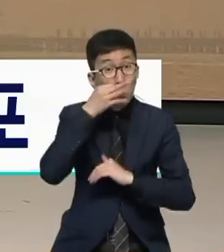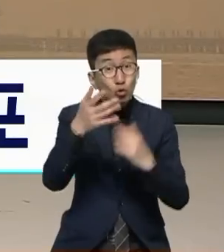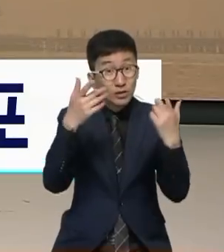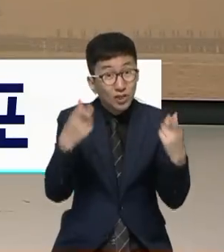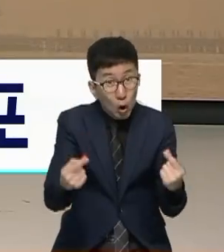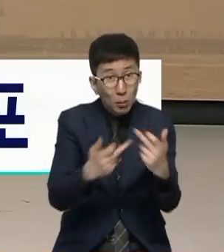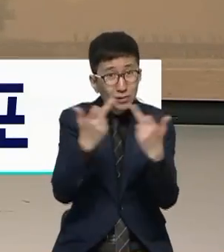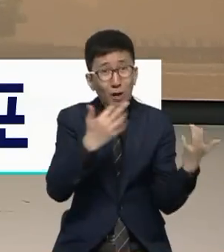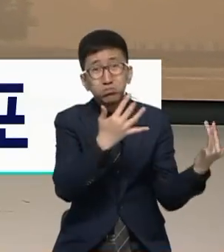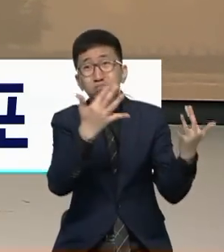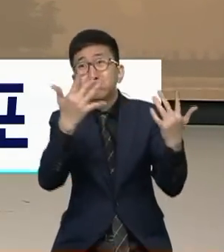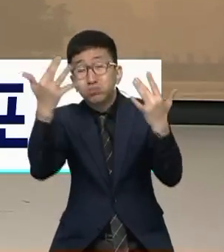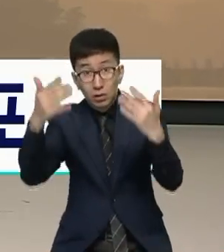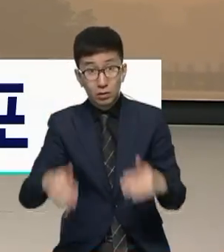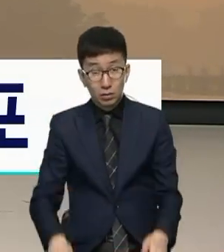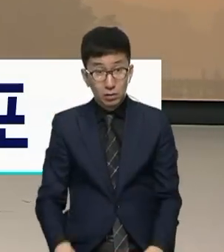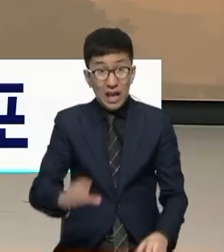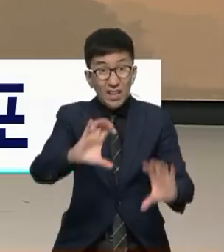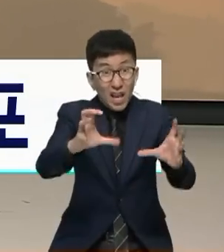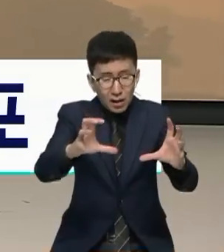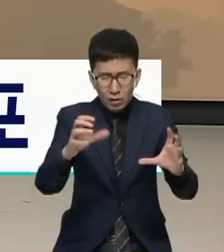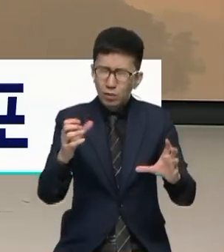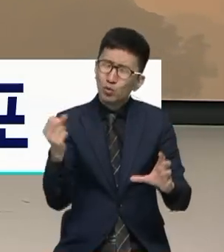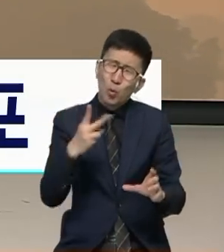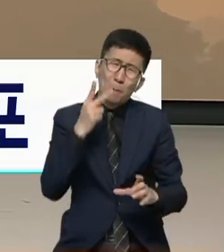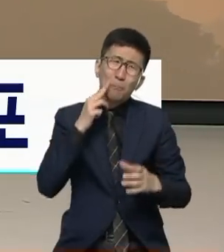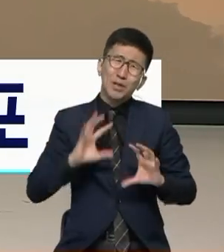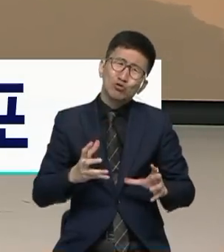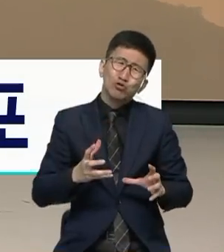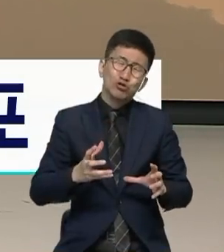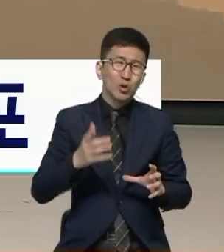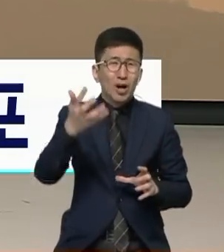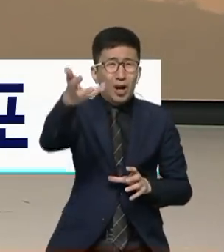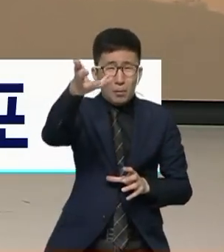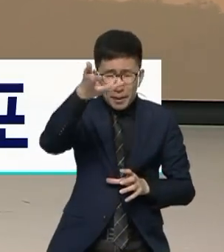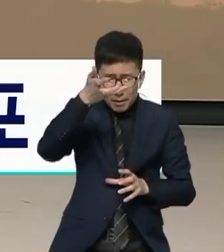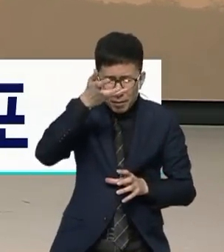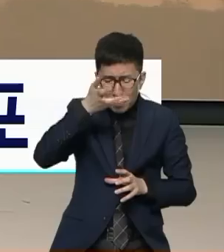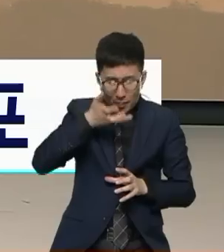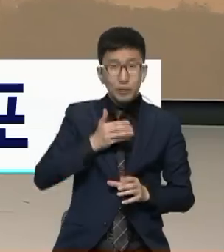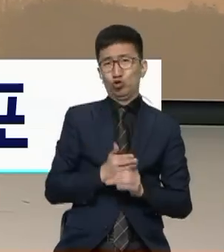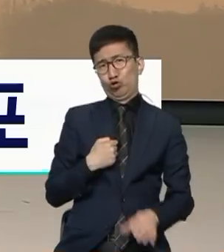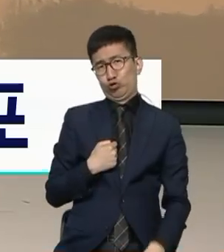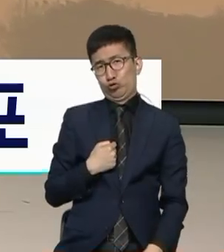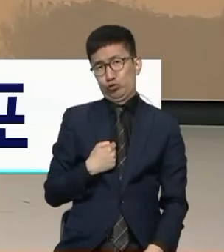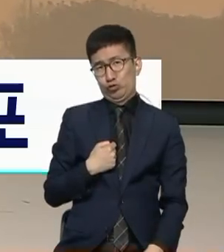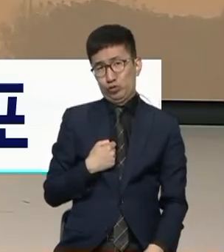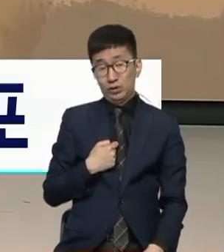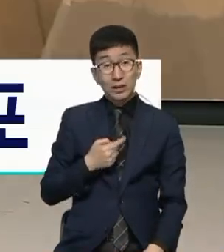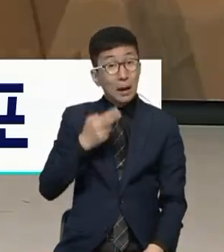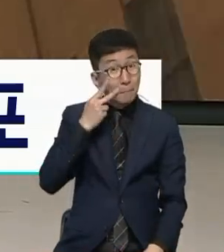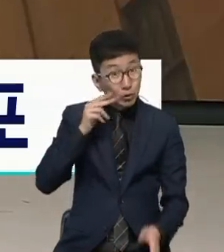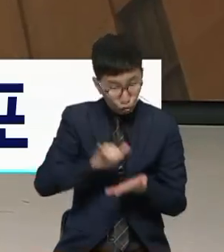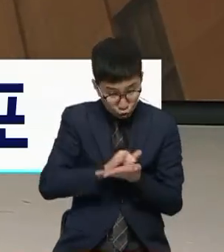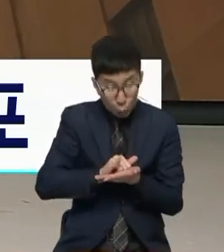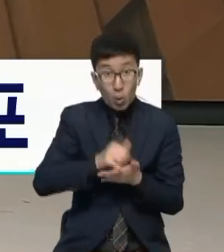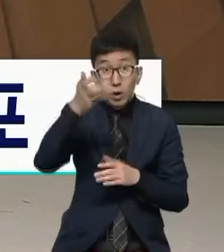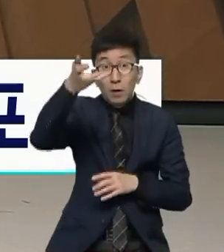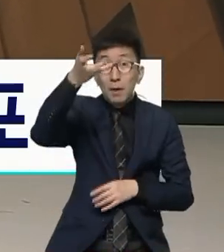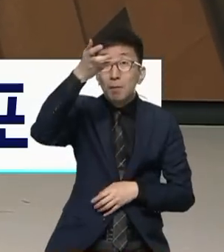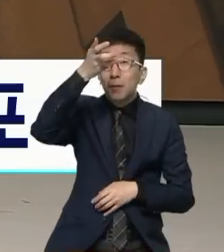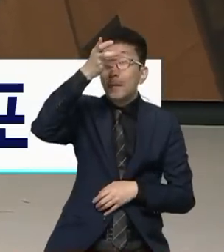자, 들으신 대로 이 산불 연기는 국경을 넘어서 이제 미국 하늘까지 뒤덮었습니다. 아, 미국 뉴욕에선